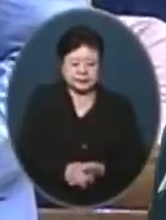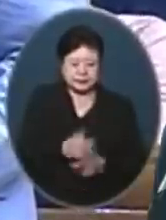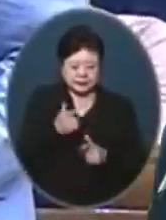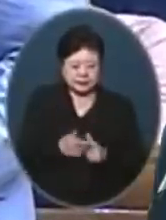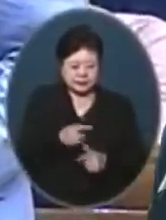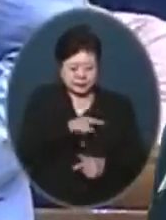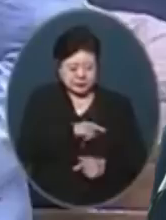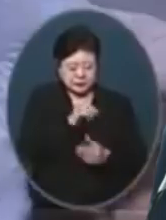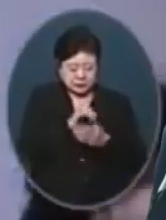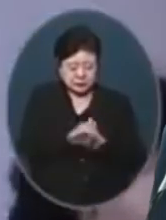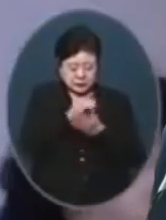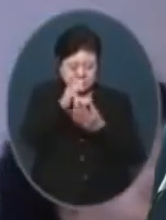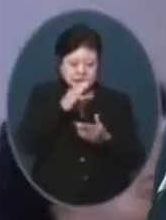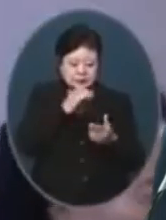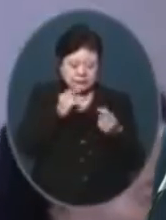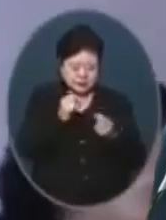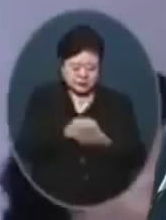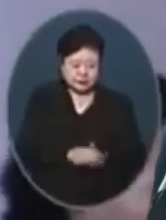예수님 이름으로 기도드립니다.